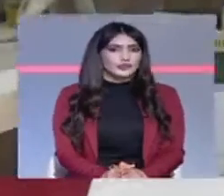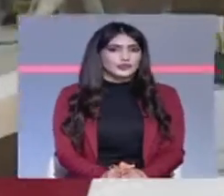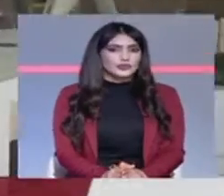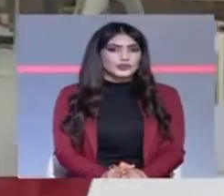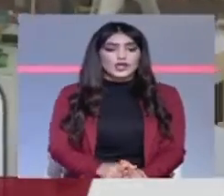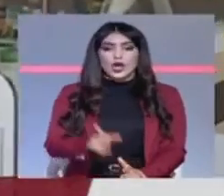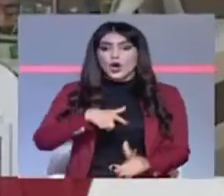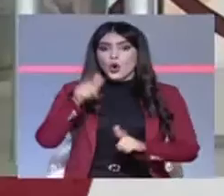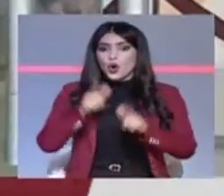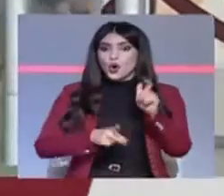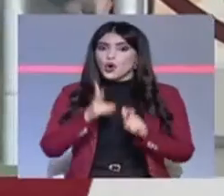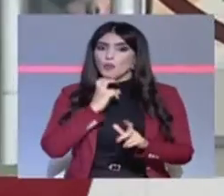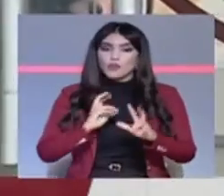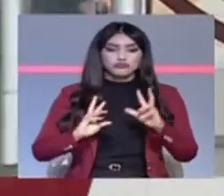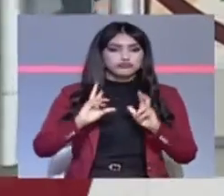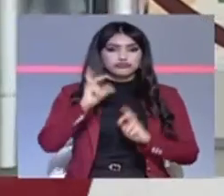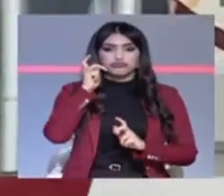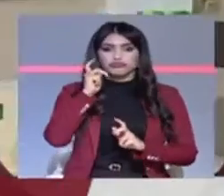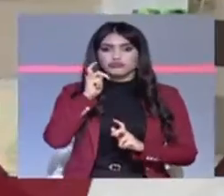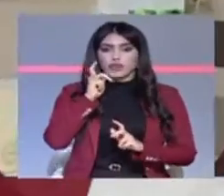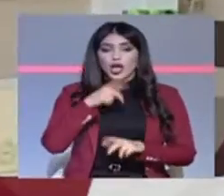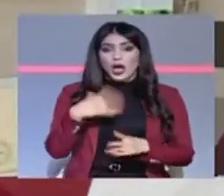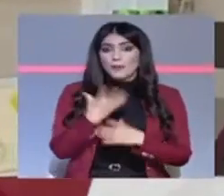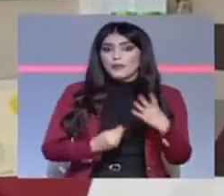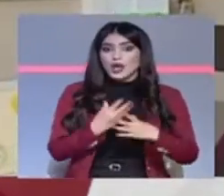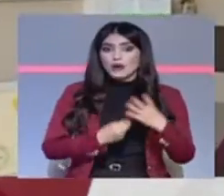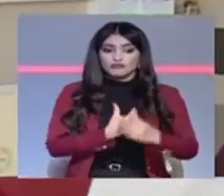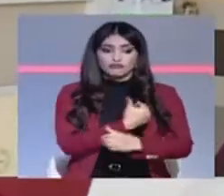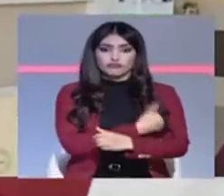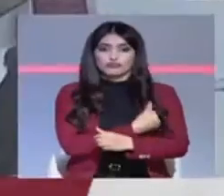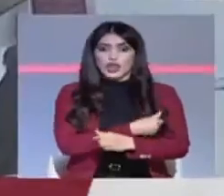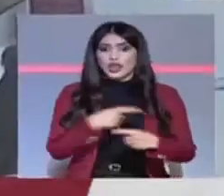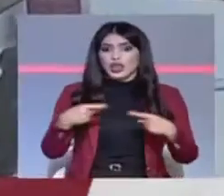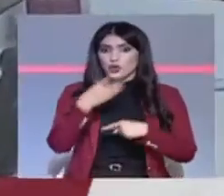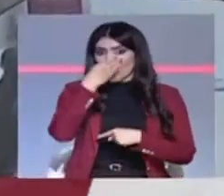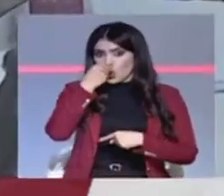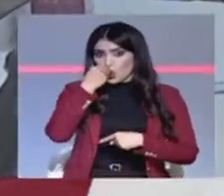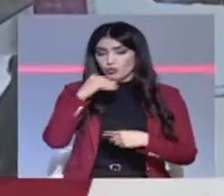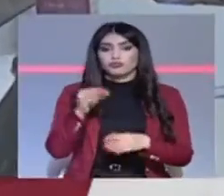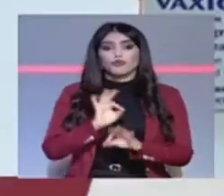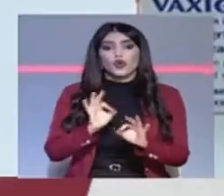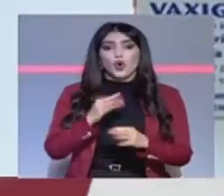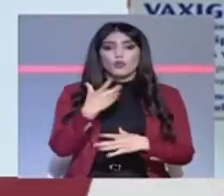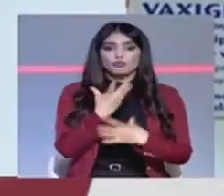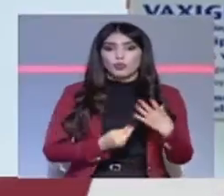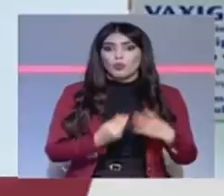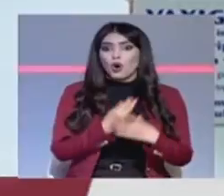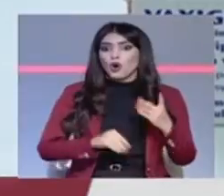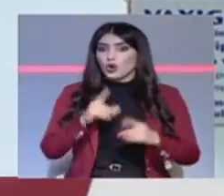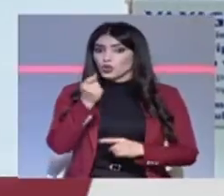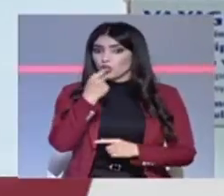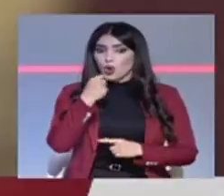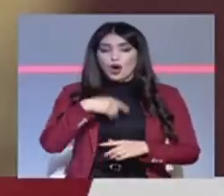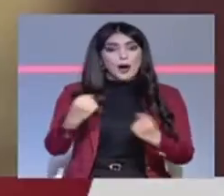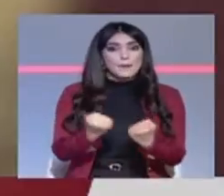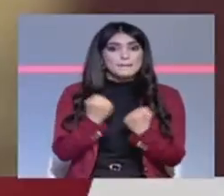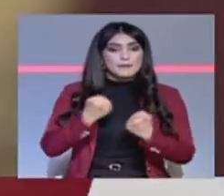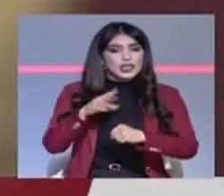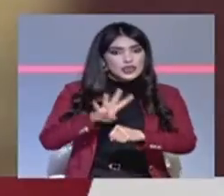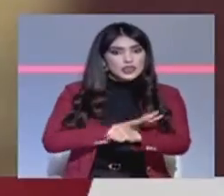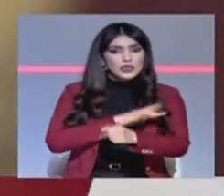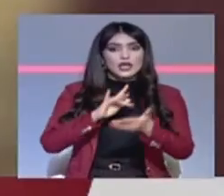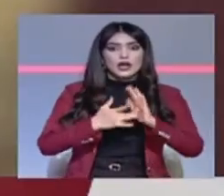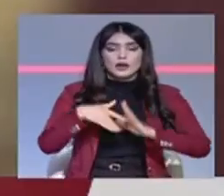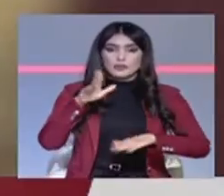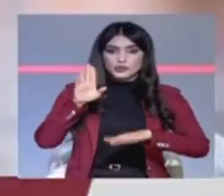مواطنون يتذمرون من افادت رقيق النزله الموسميه من بعض الصيدليات وحمله توعويه لتخفيف معدل